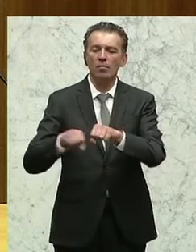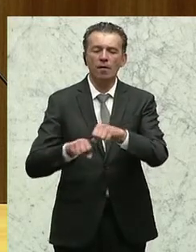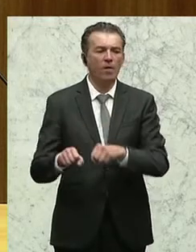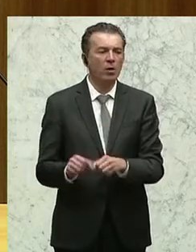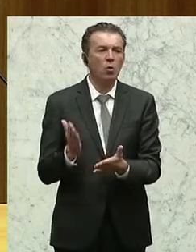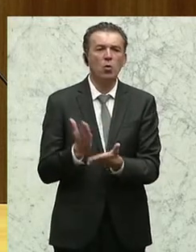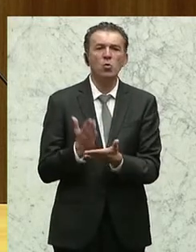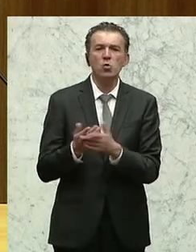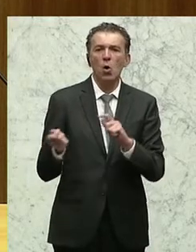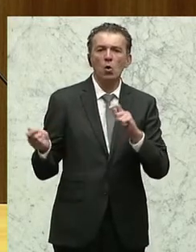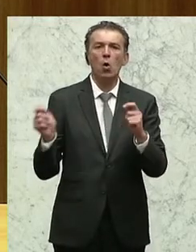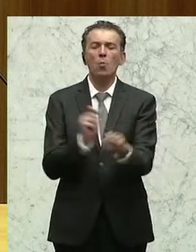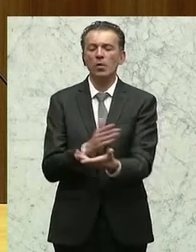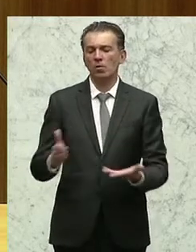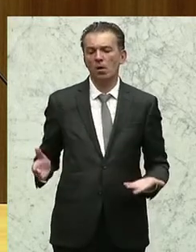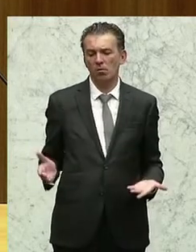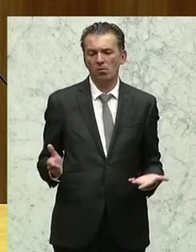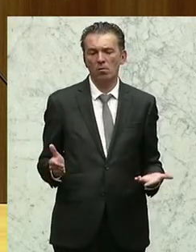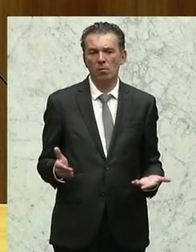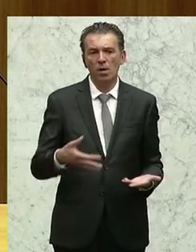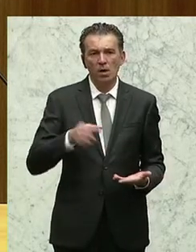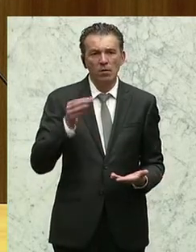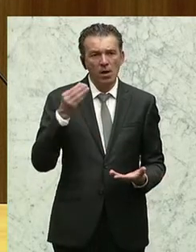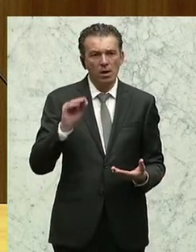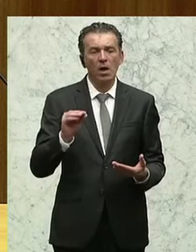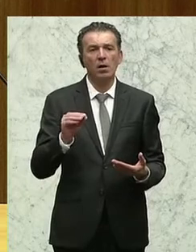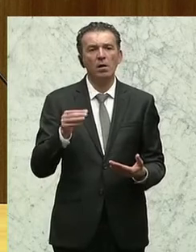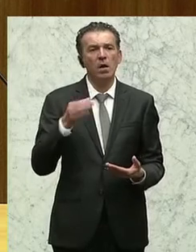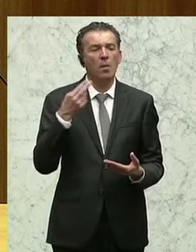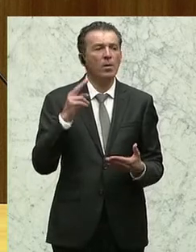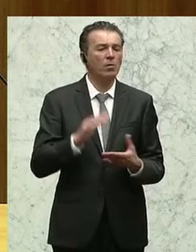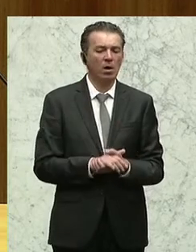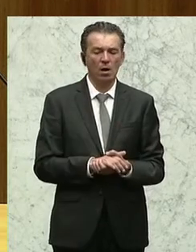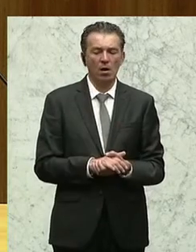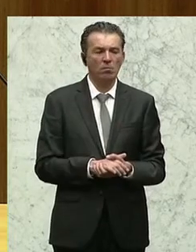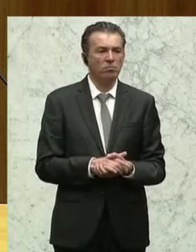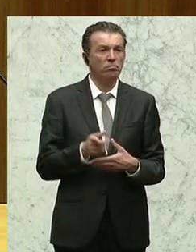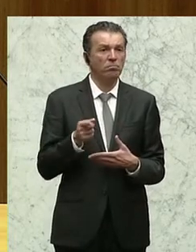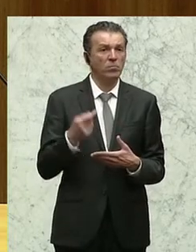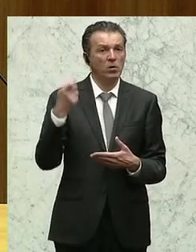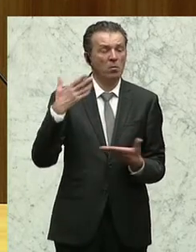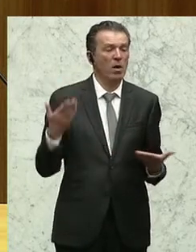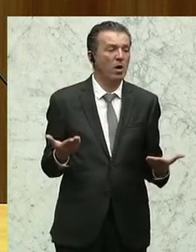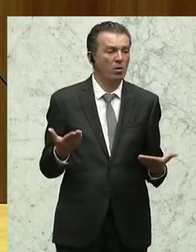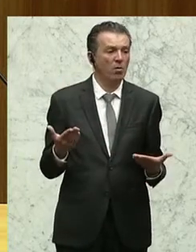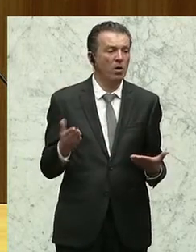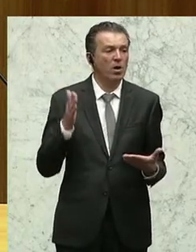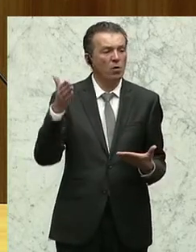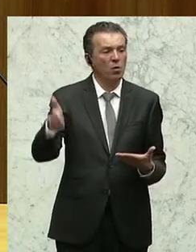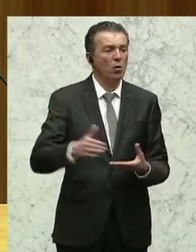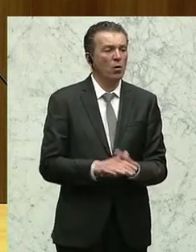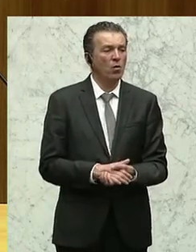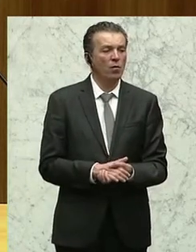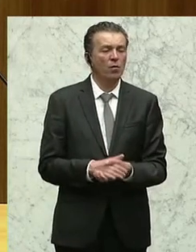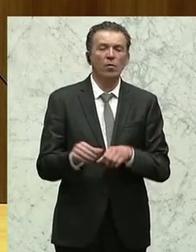Landesverwaltung bereits verwirklicht sei. Meine sehr geehrten Damen und Herren, nach dieser Auffassung ersetzen also in